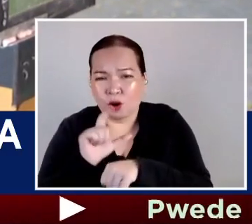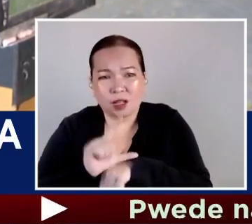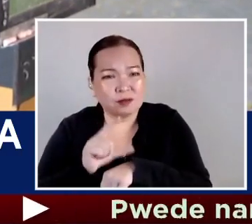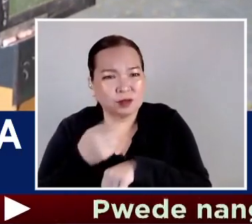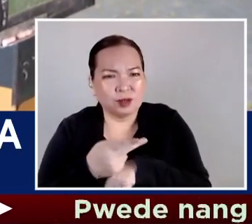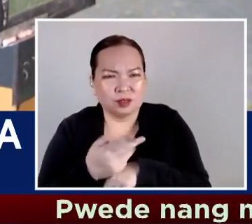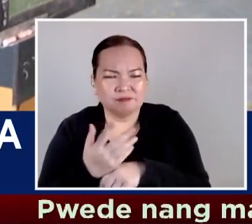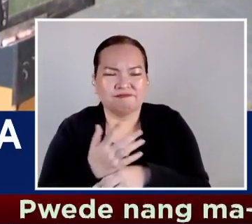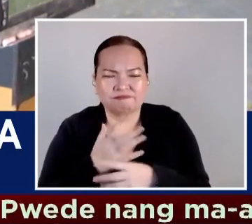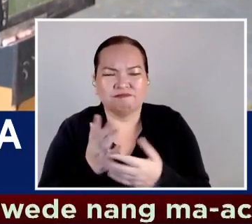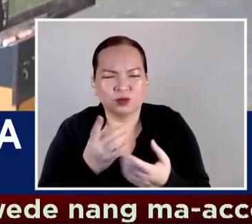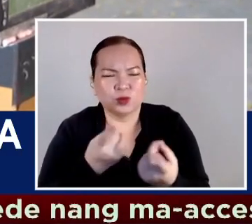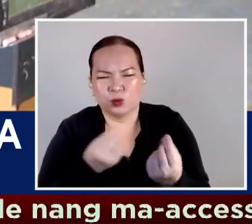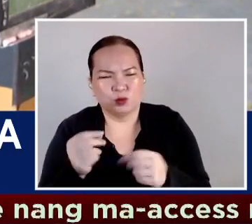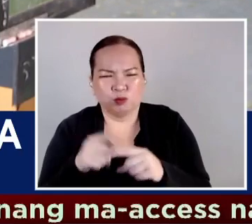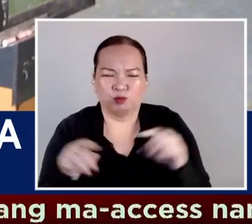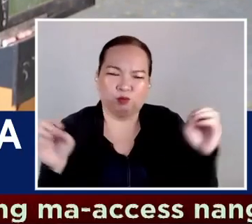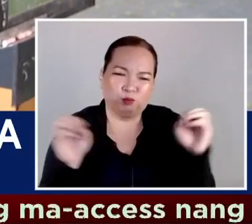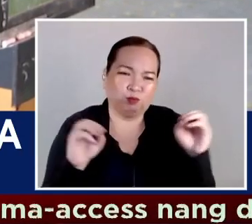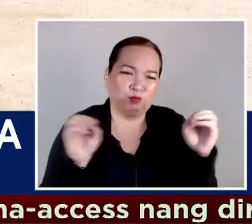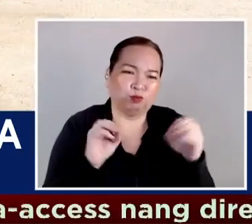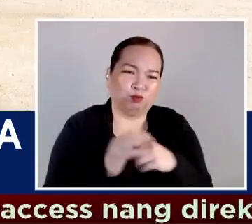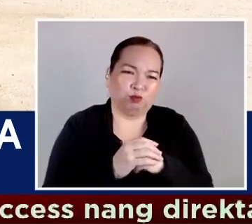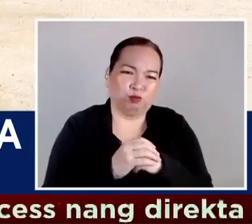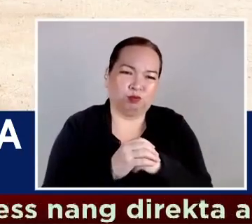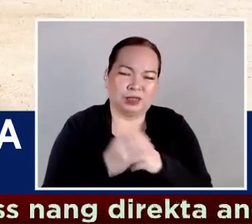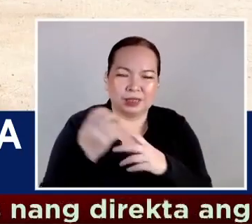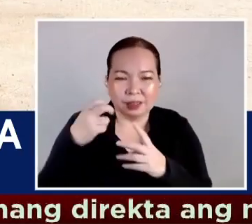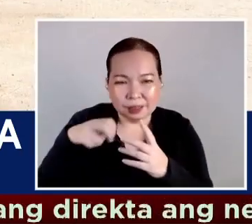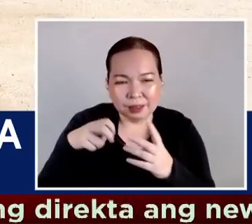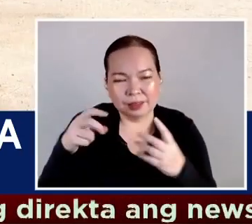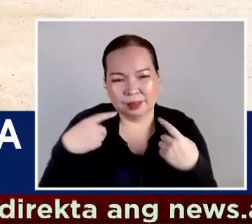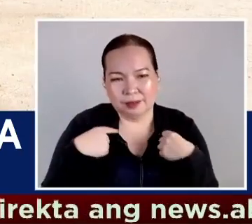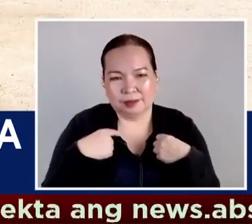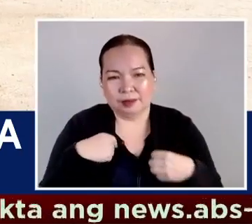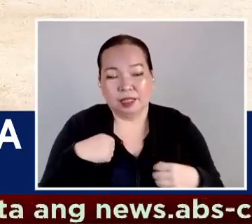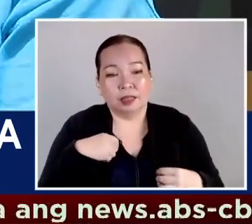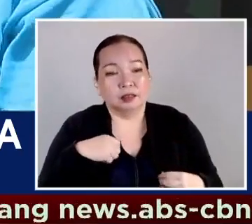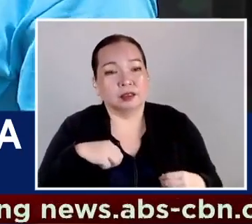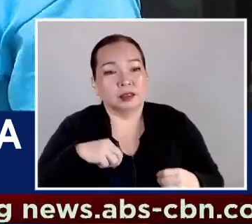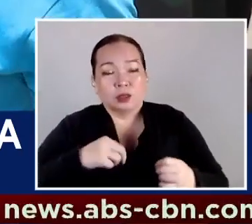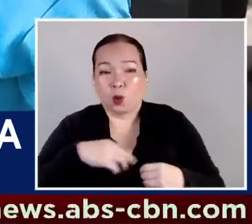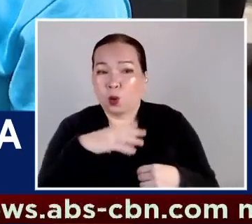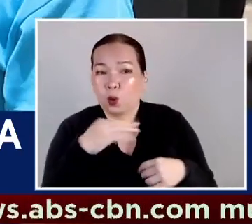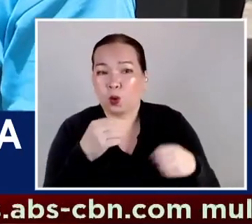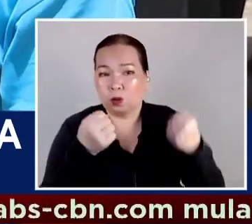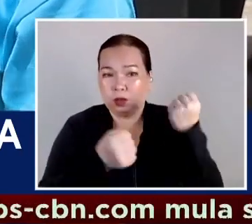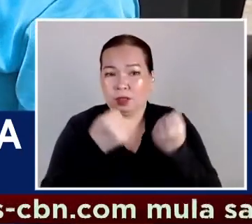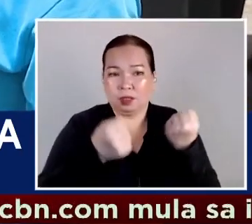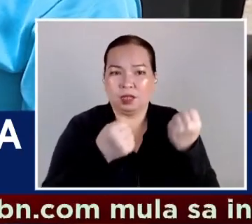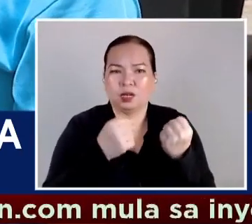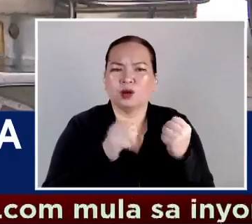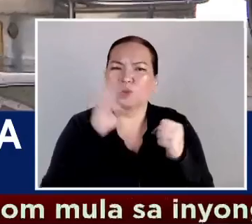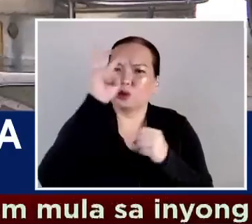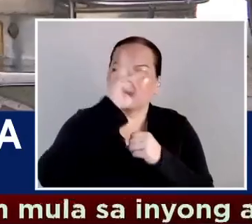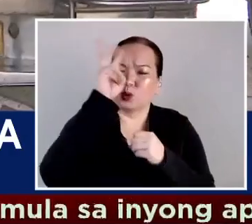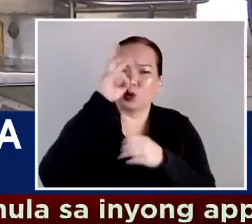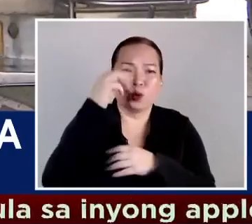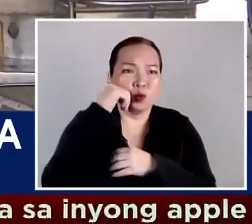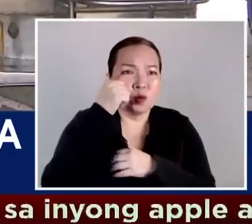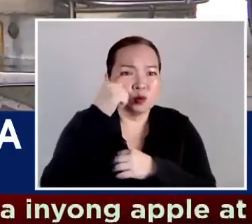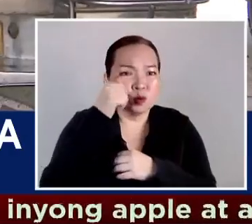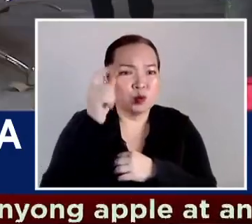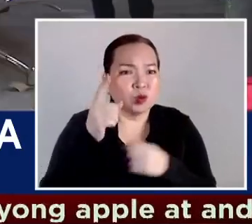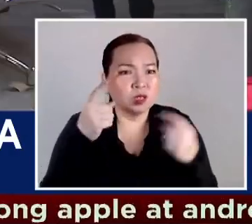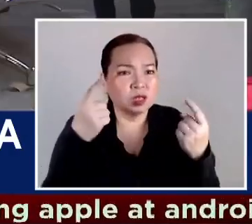pinasok na namin bilang ibang sideline. Nag-aalala ang mga jeepney driver kung ano ang bukas na naghihintay para sa